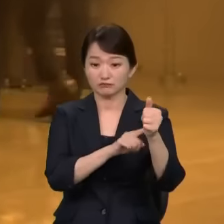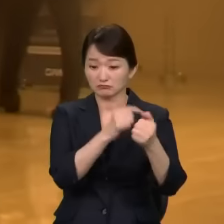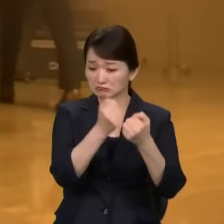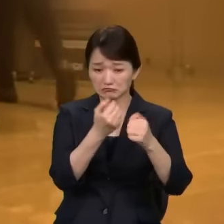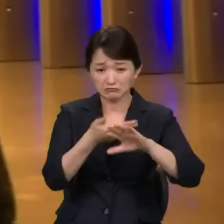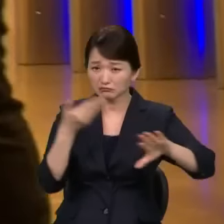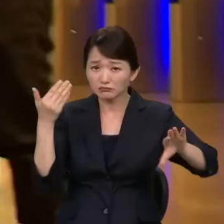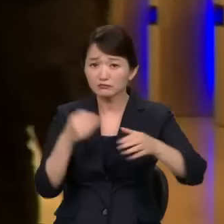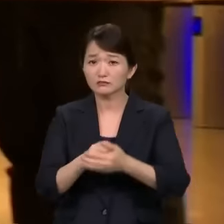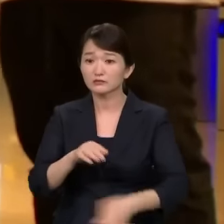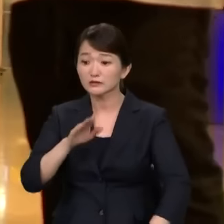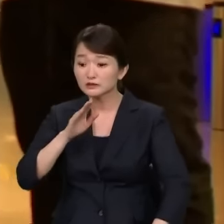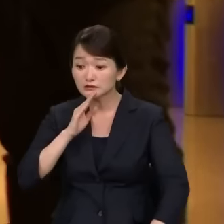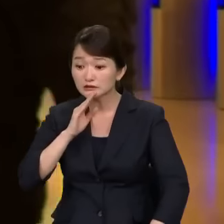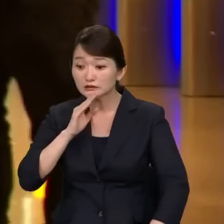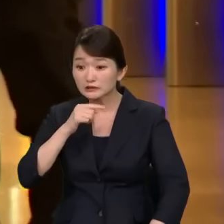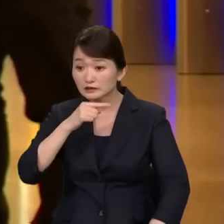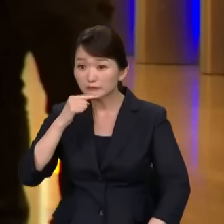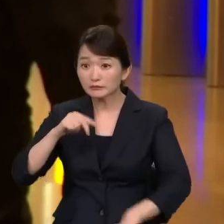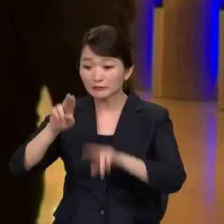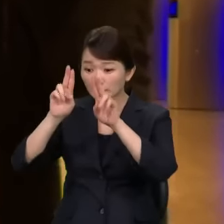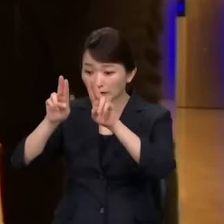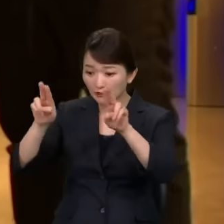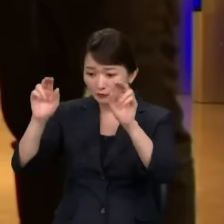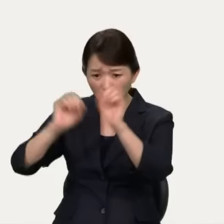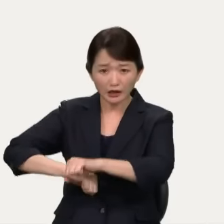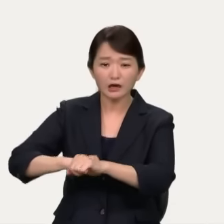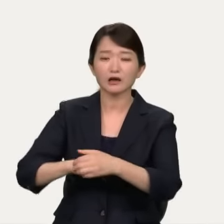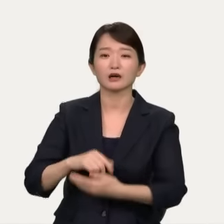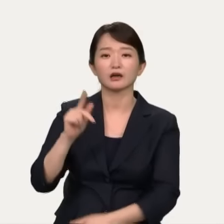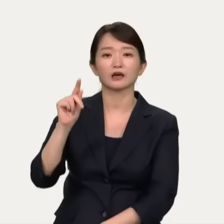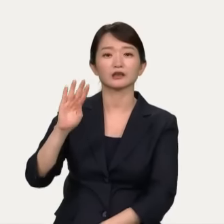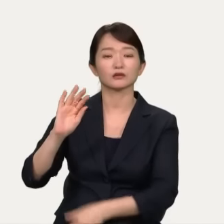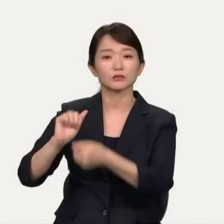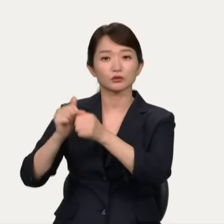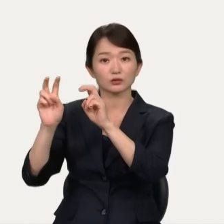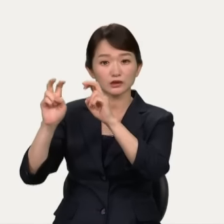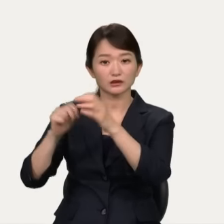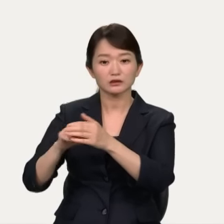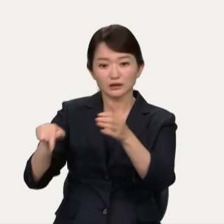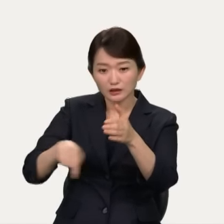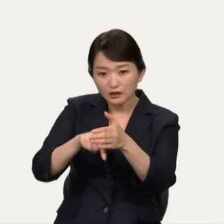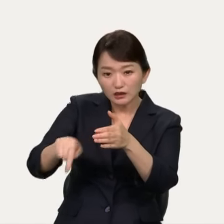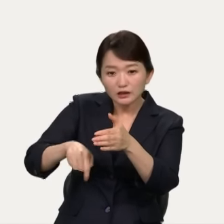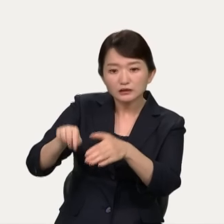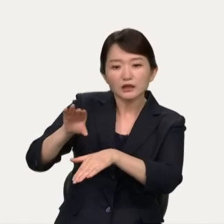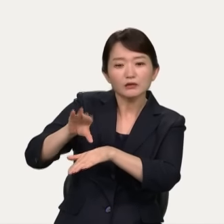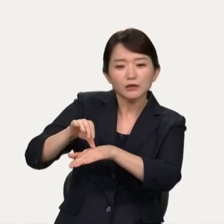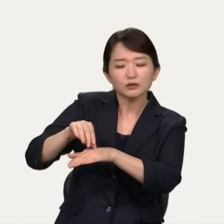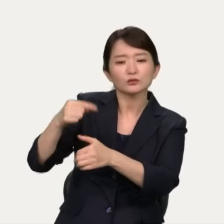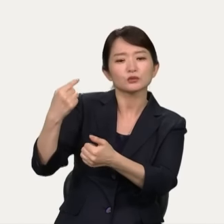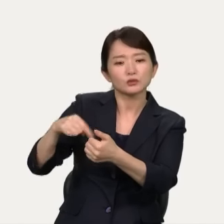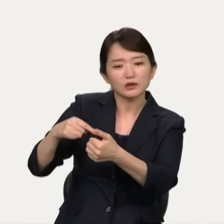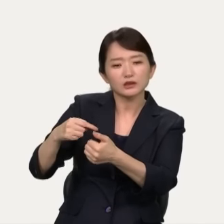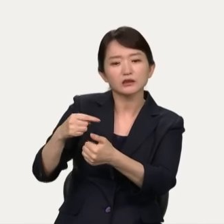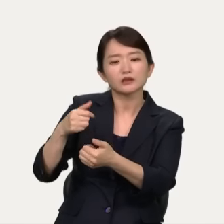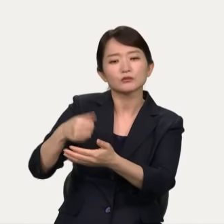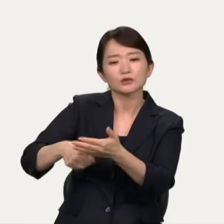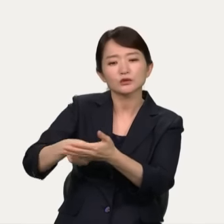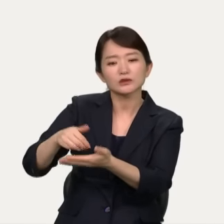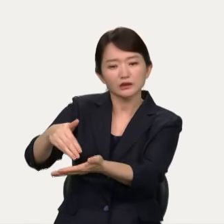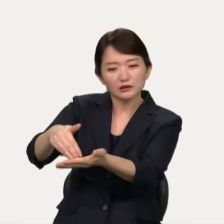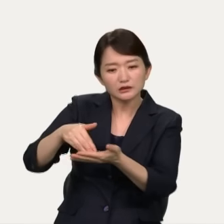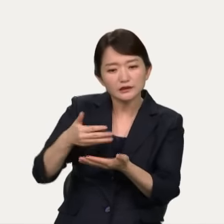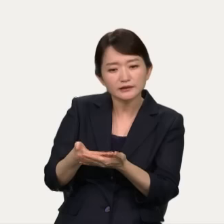설명과는 달리 실제로 부도가 난 겁니다. KB증권은 사내 방송 교육과 상품 제안서 등을 통해